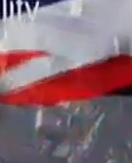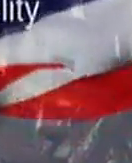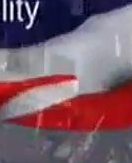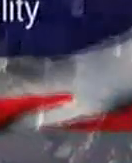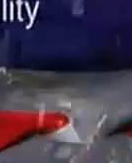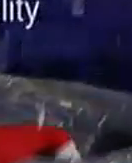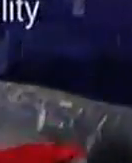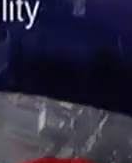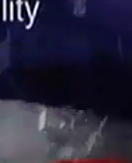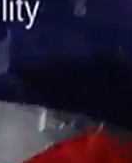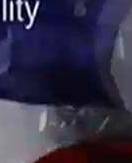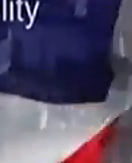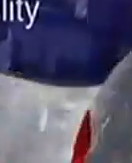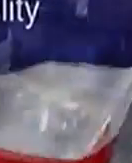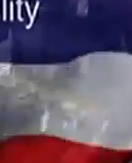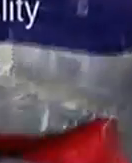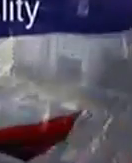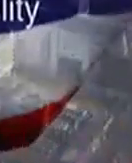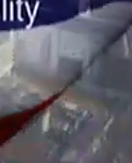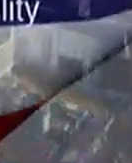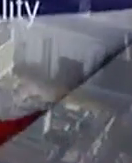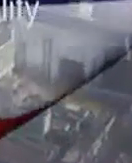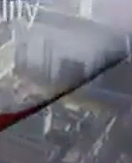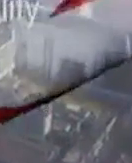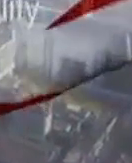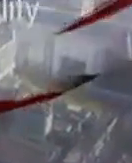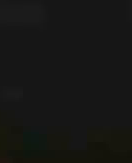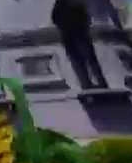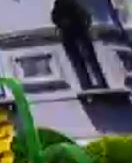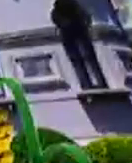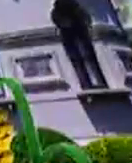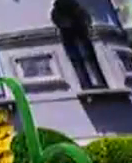นตลอดไ